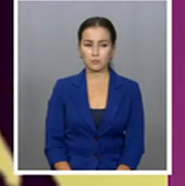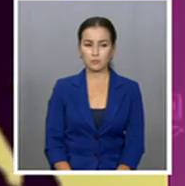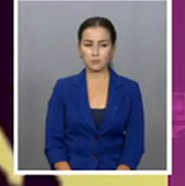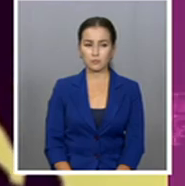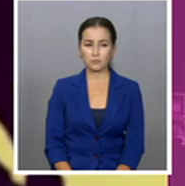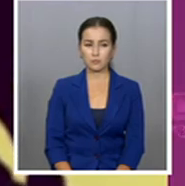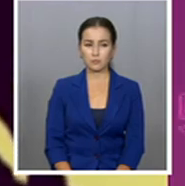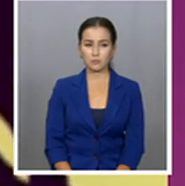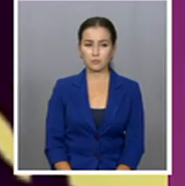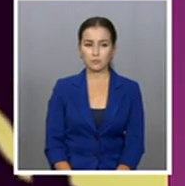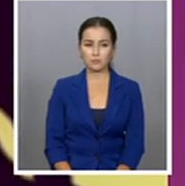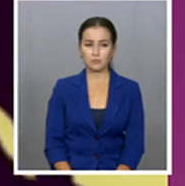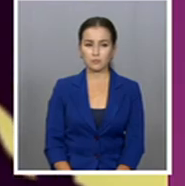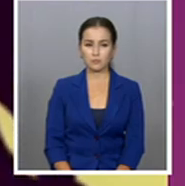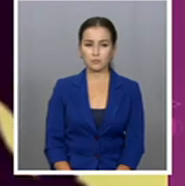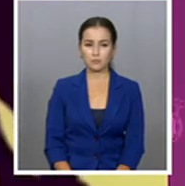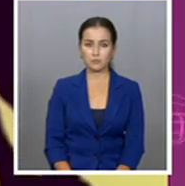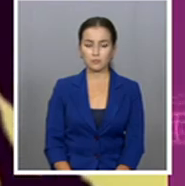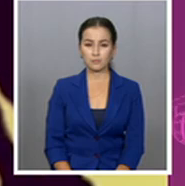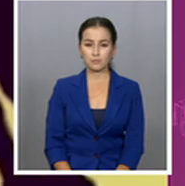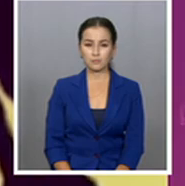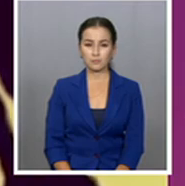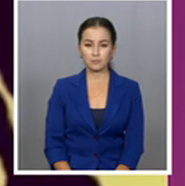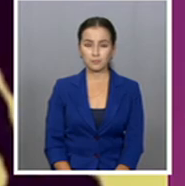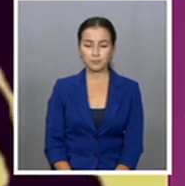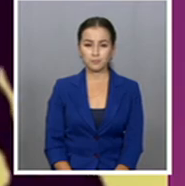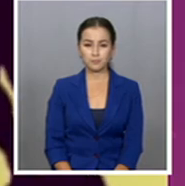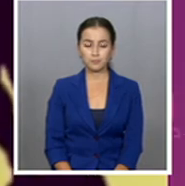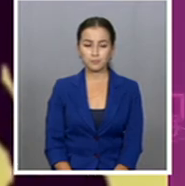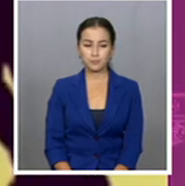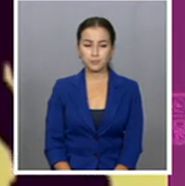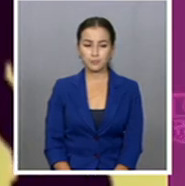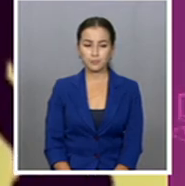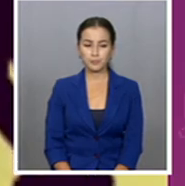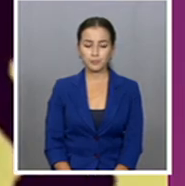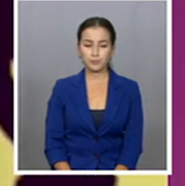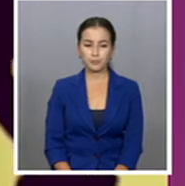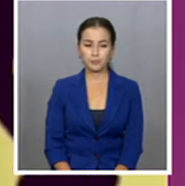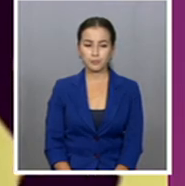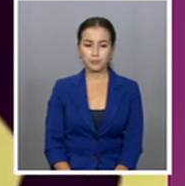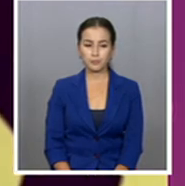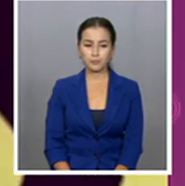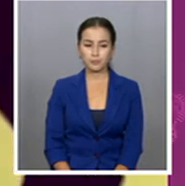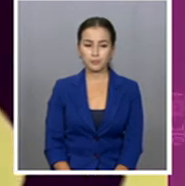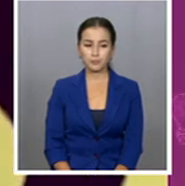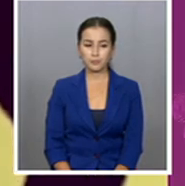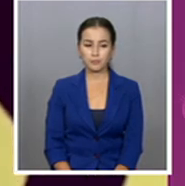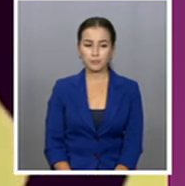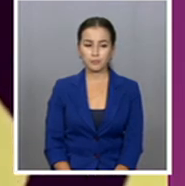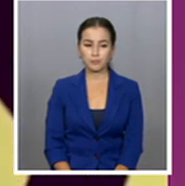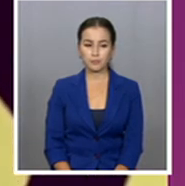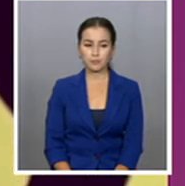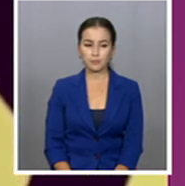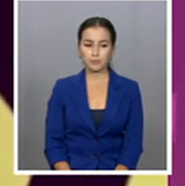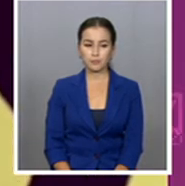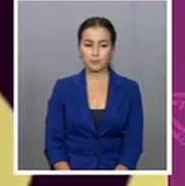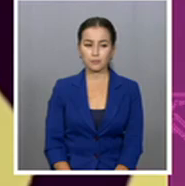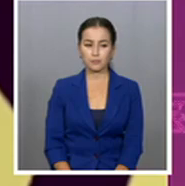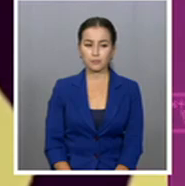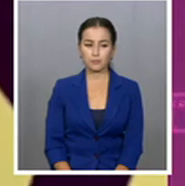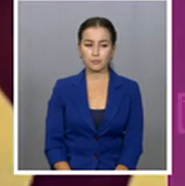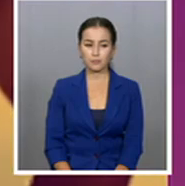түйін түйген түршілім. Сыр сандықты ашып қара сырласым. Сым